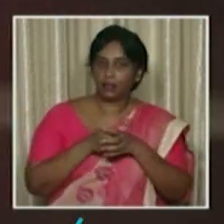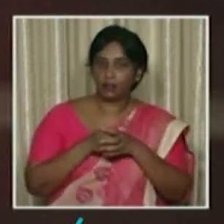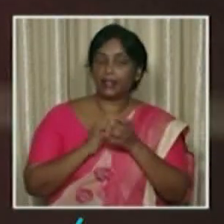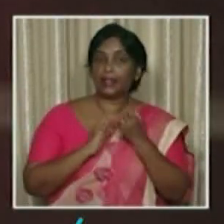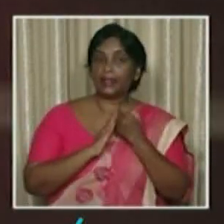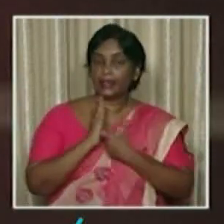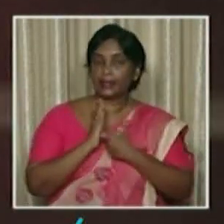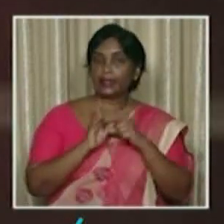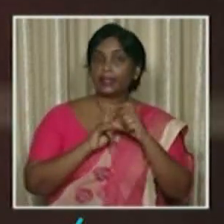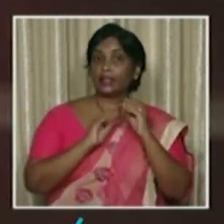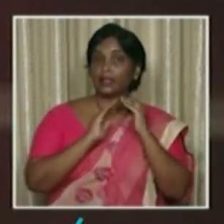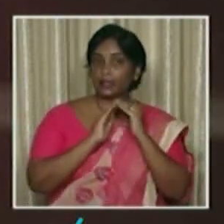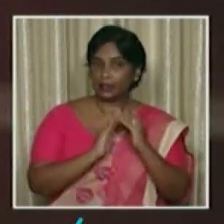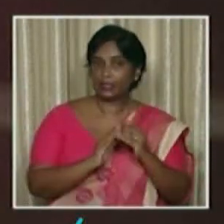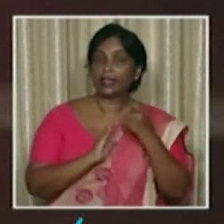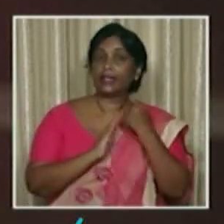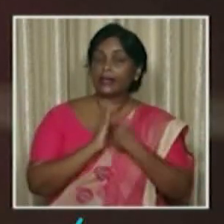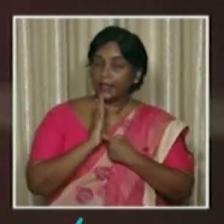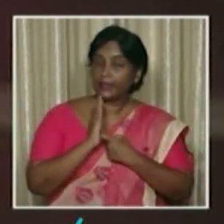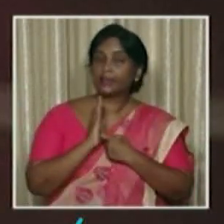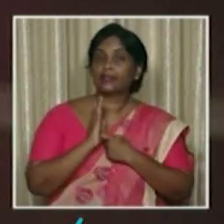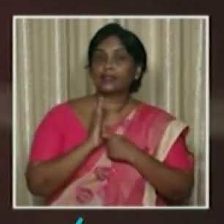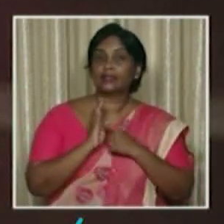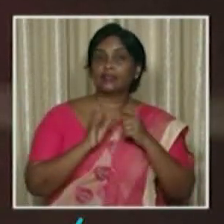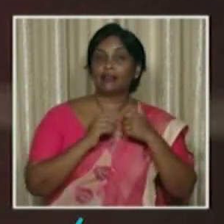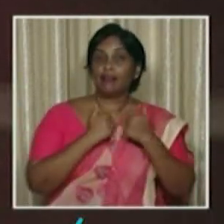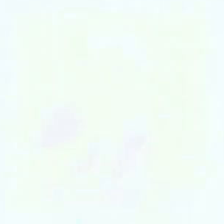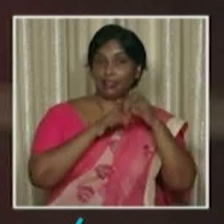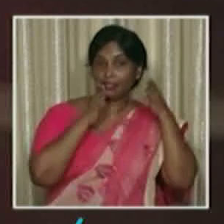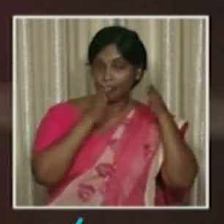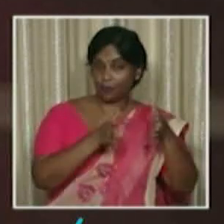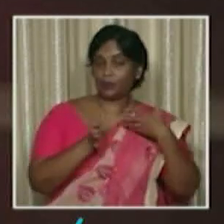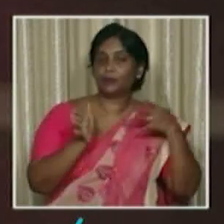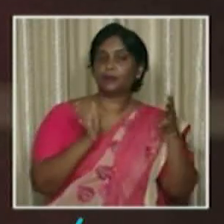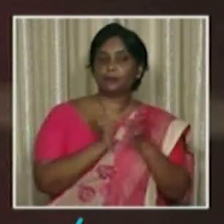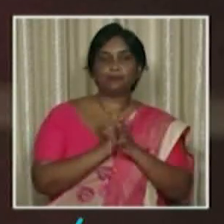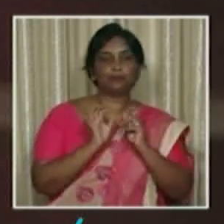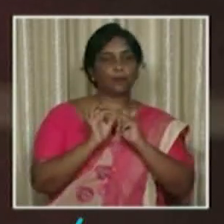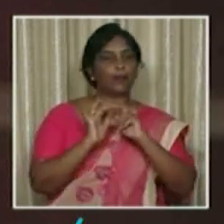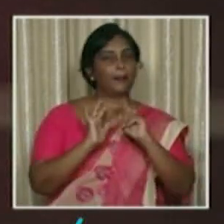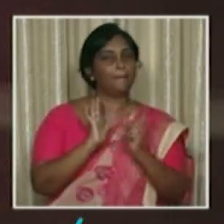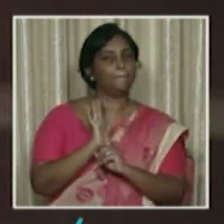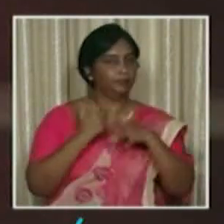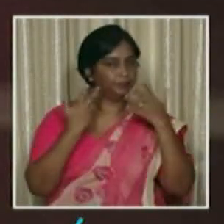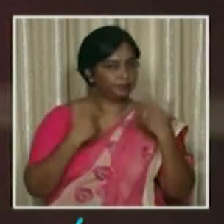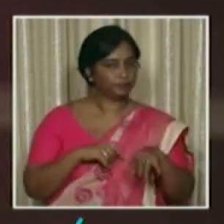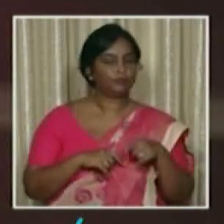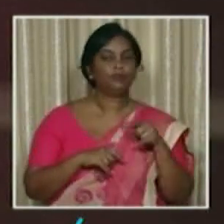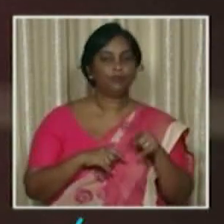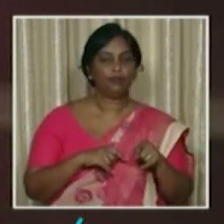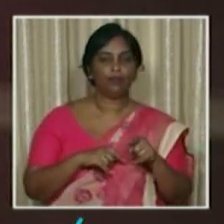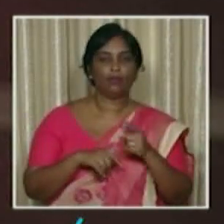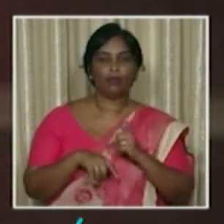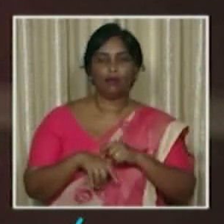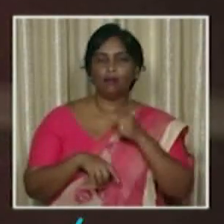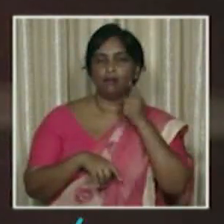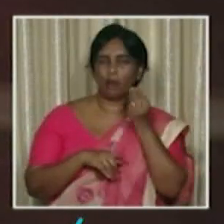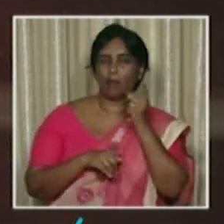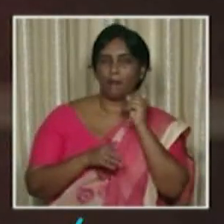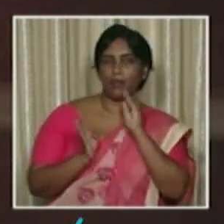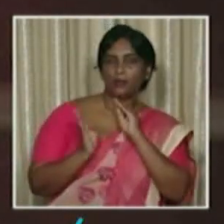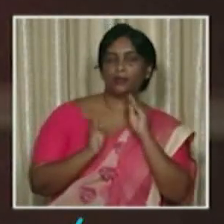නීතිපති දෙපාර්තමේන්තුවත් නීති කෙටුම්පත් සම්පාදක දෙපාර්තමේන්තුවත් එකතු කරගෙන කෙටුම්පතක් සකස් කරලා තියෙනවා ප්‍රමාදයක් තරමක්